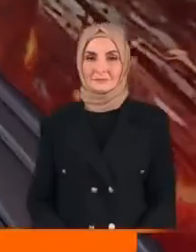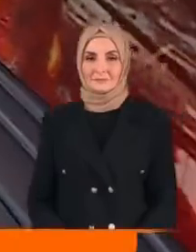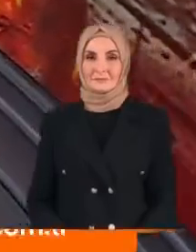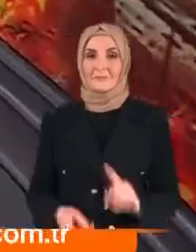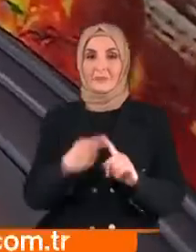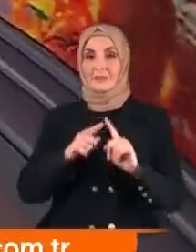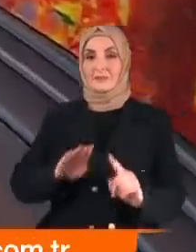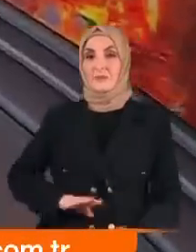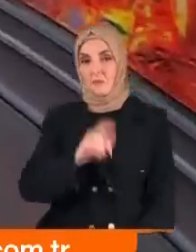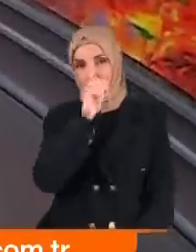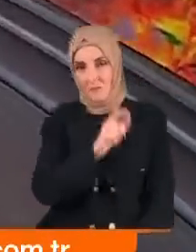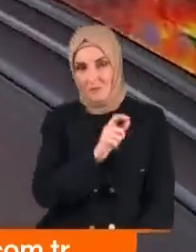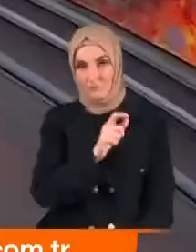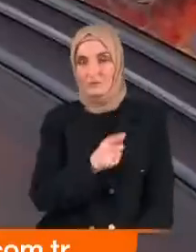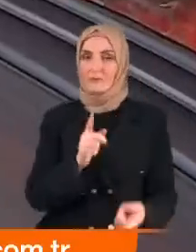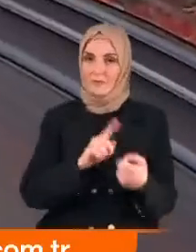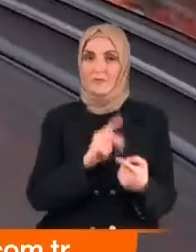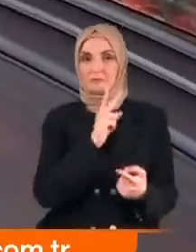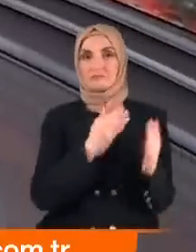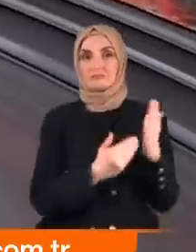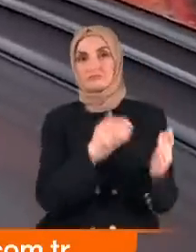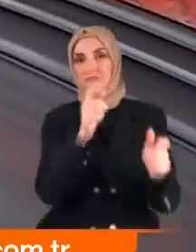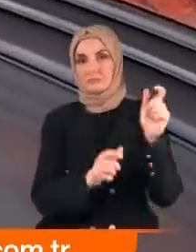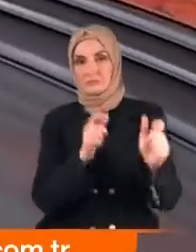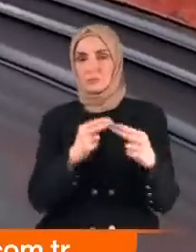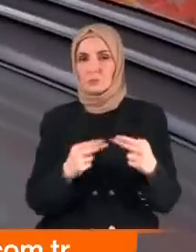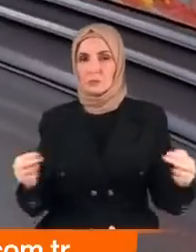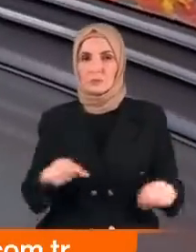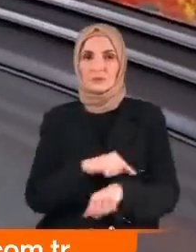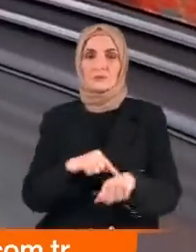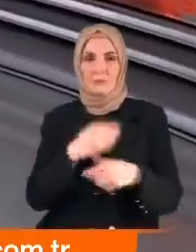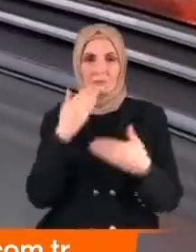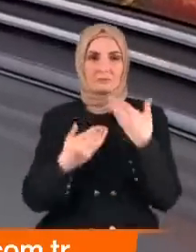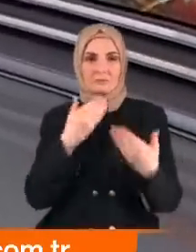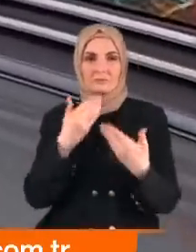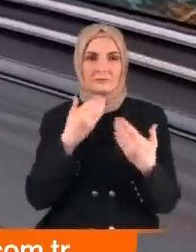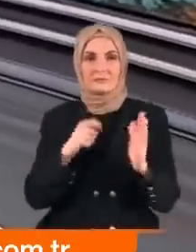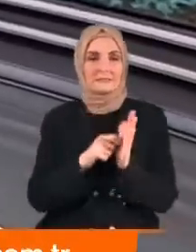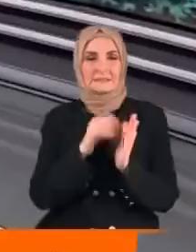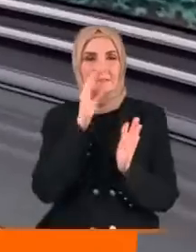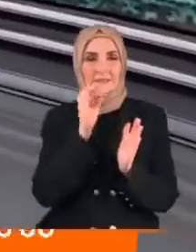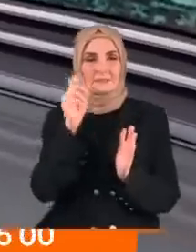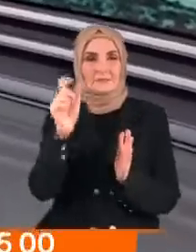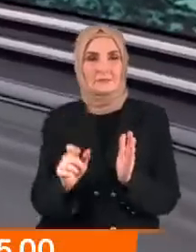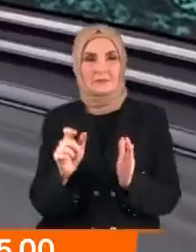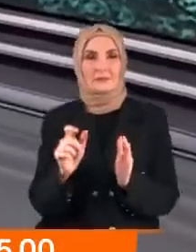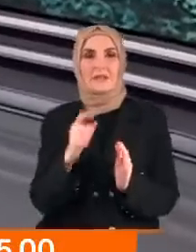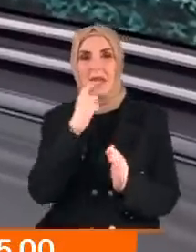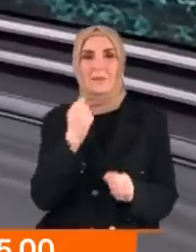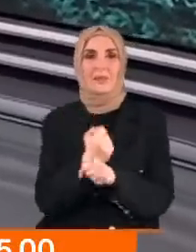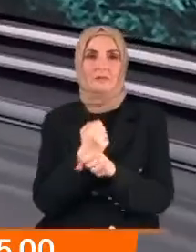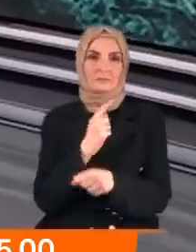Kemal Kılıçdaroğlu'nun ve kurmaylarının uzunca bir süredir dilinden düşürmediği bir isim var. Selahattin Demirtaş, HDP'nin eski eş genel